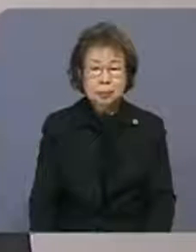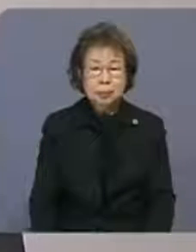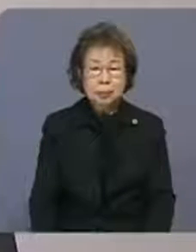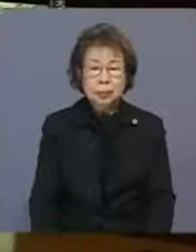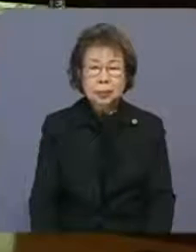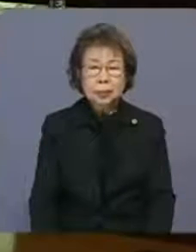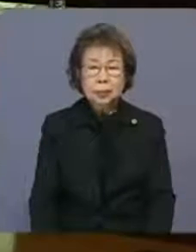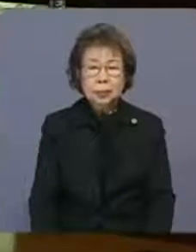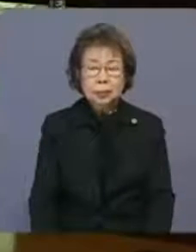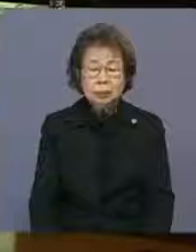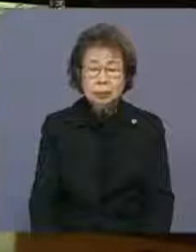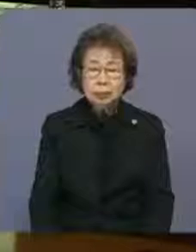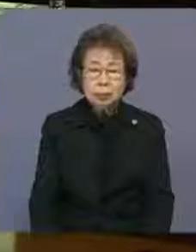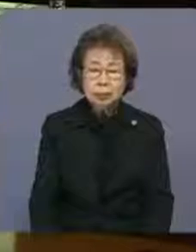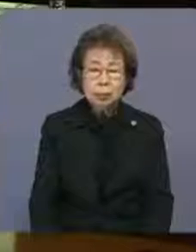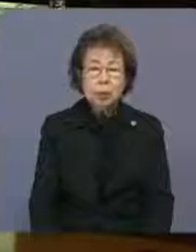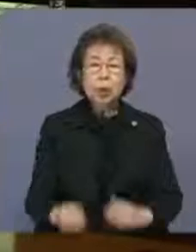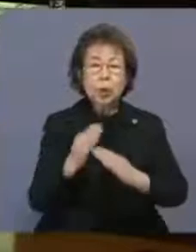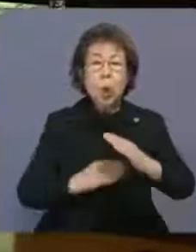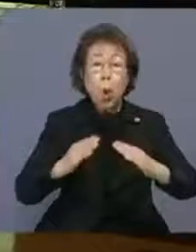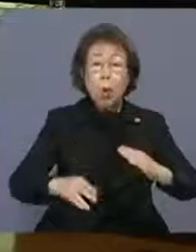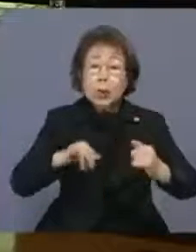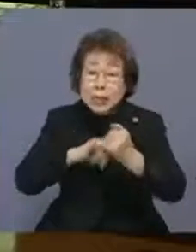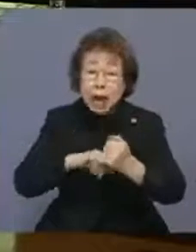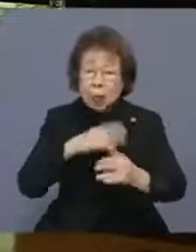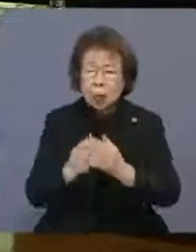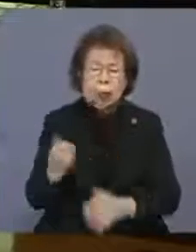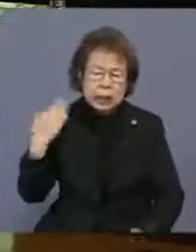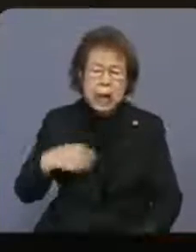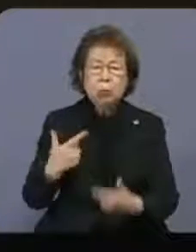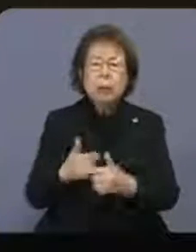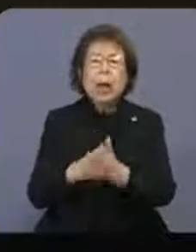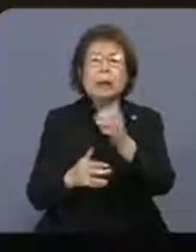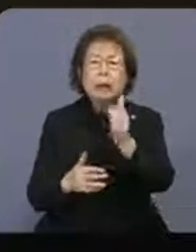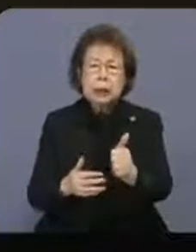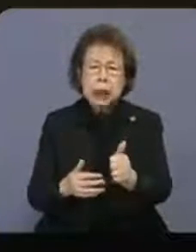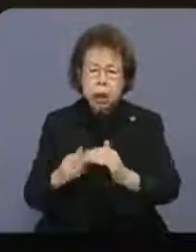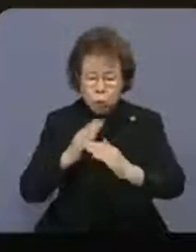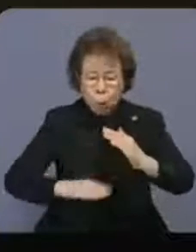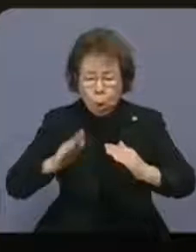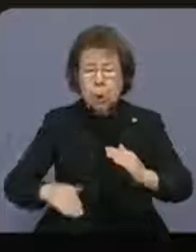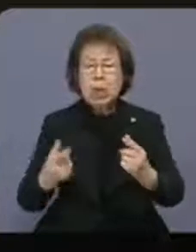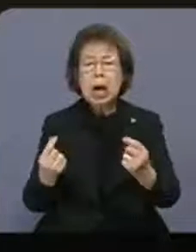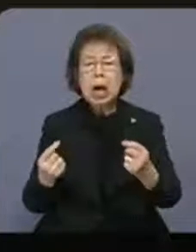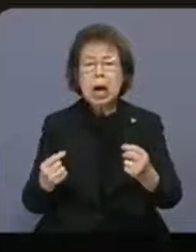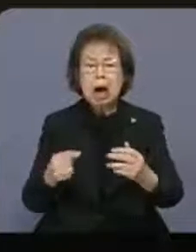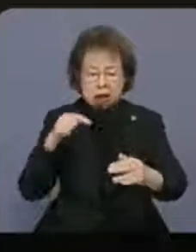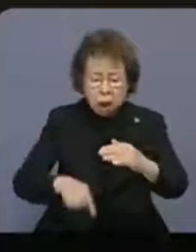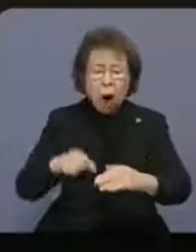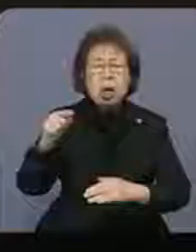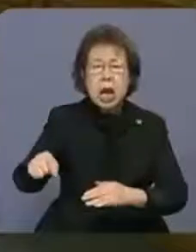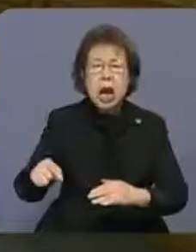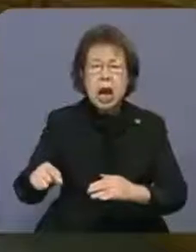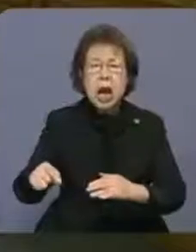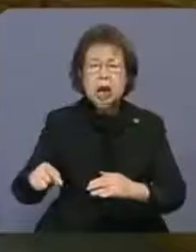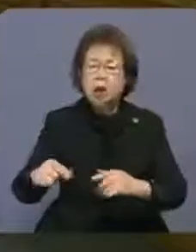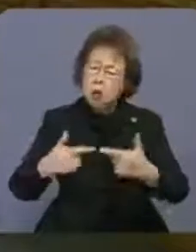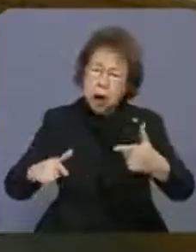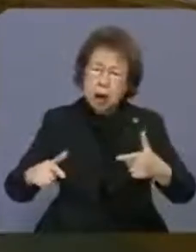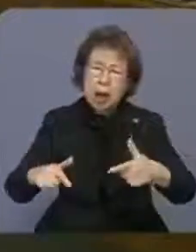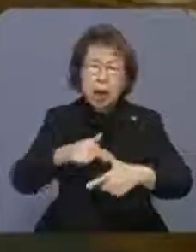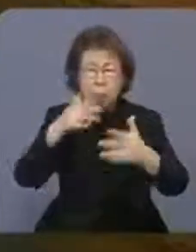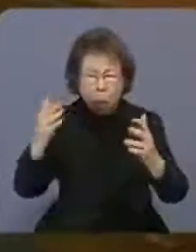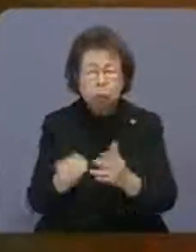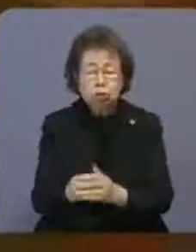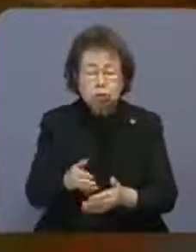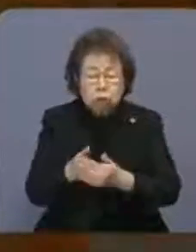할 생각이고. 하지만 공약 대부분이 지난 부산시장 보궐선거 공약과 여야 예산정책협의회 현안 사업 등